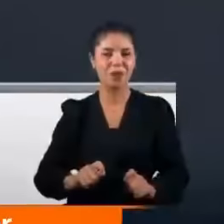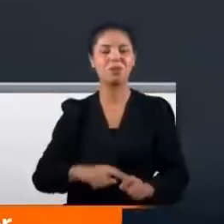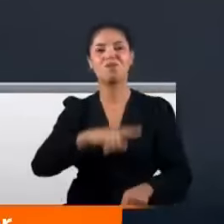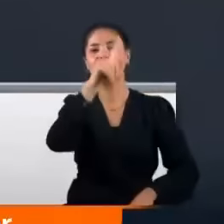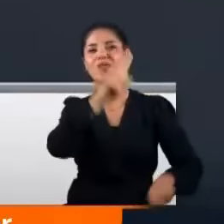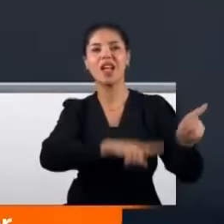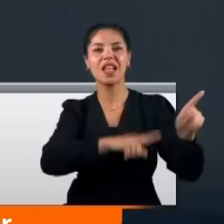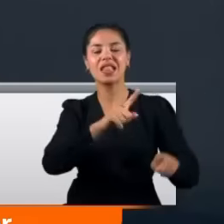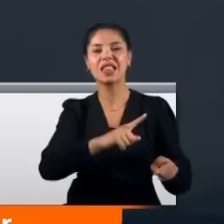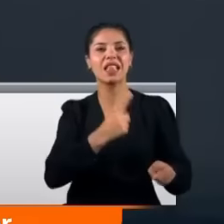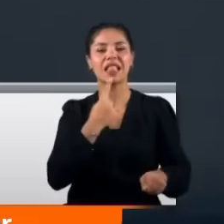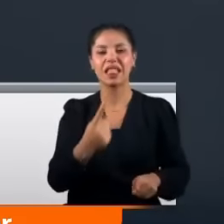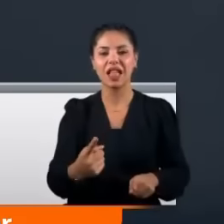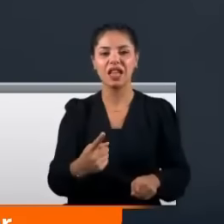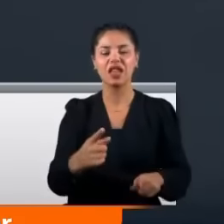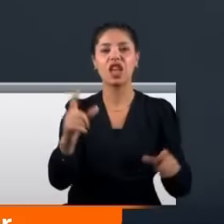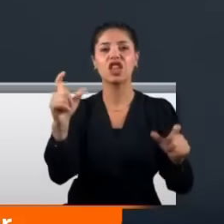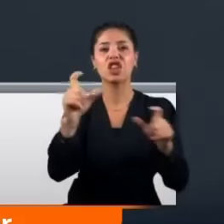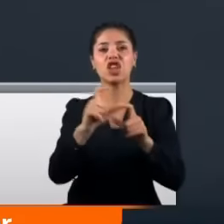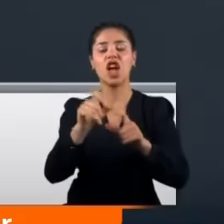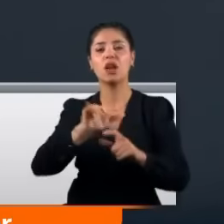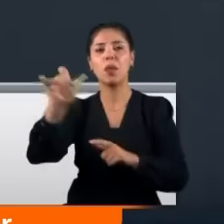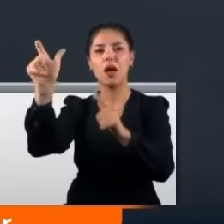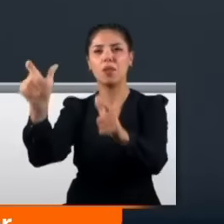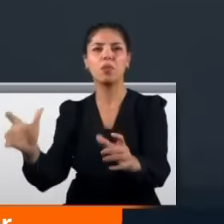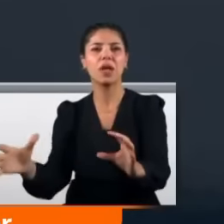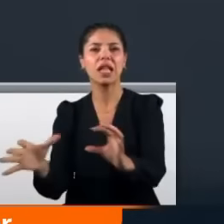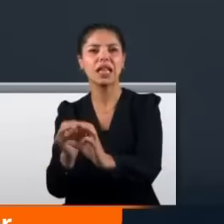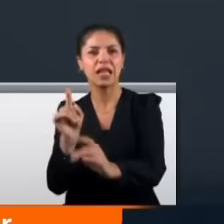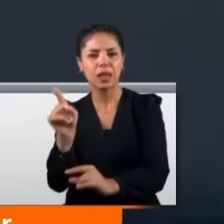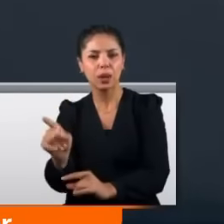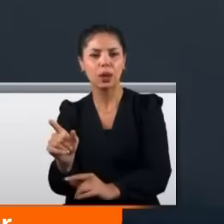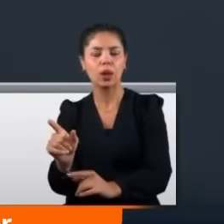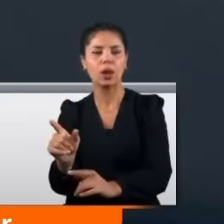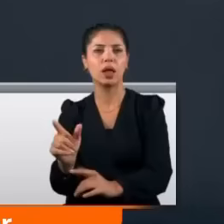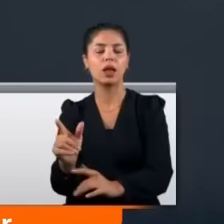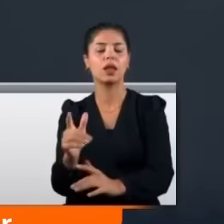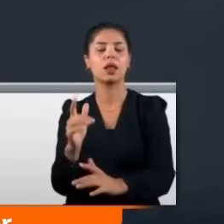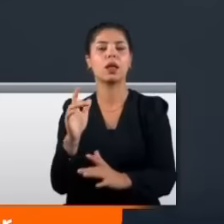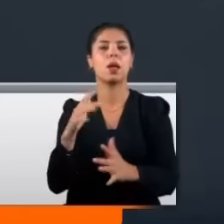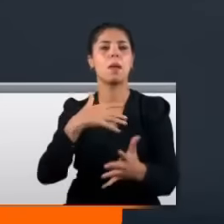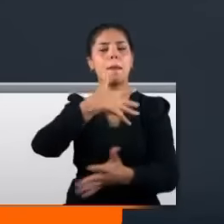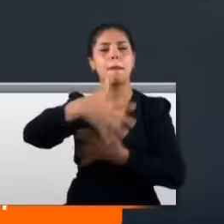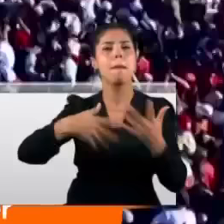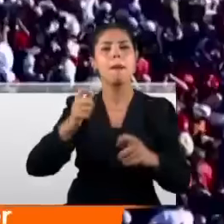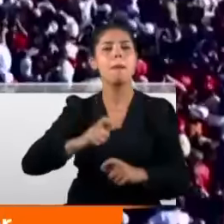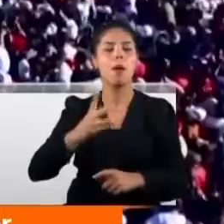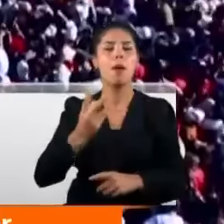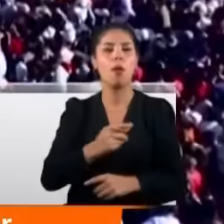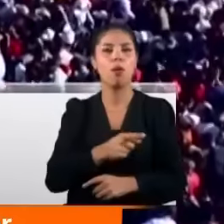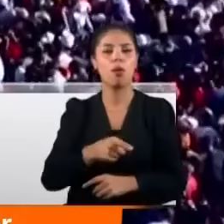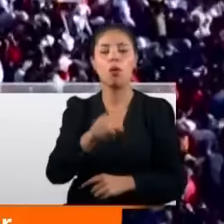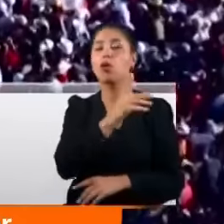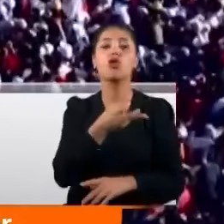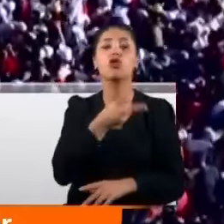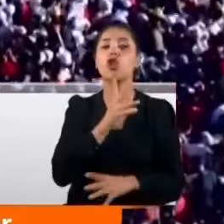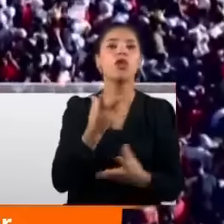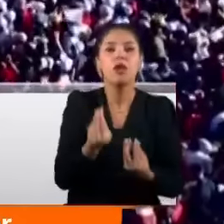birileri Şakirpaşa ile ilgili yoğun bir algı çalışması yürüttüler. Peki ne